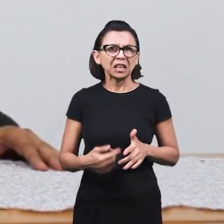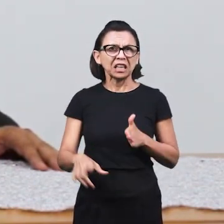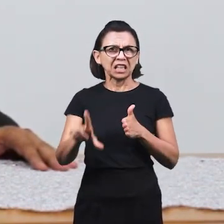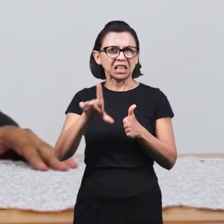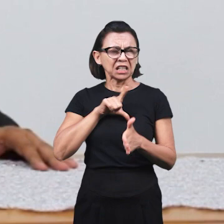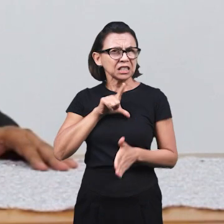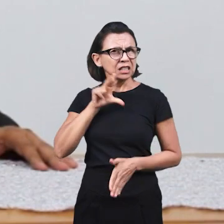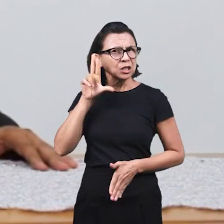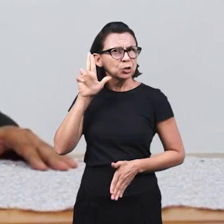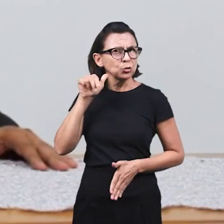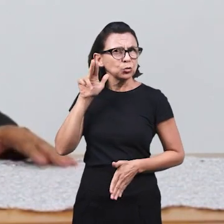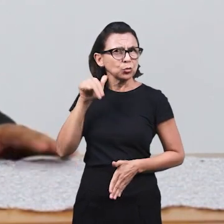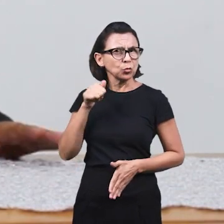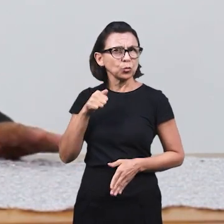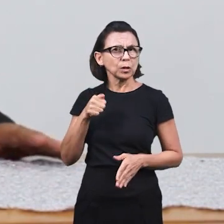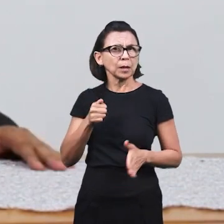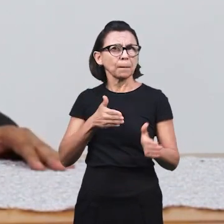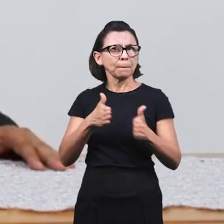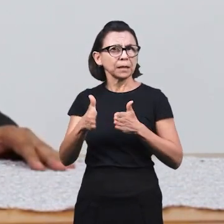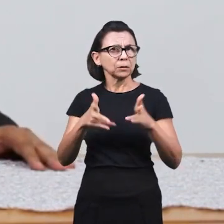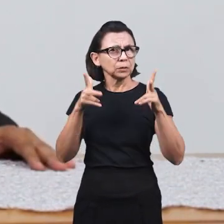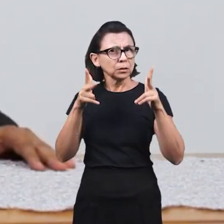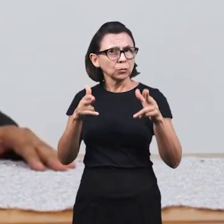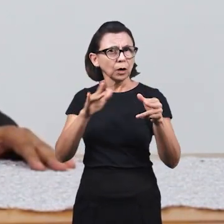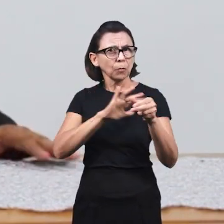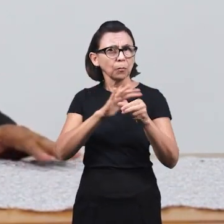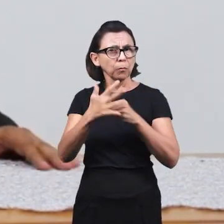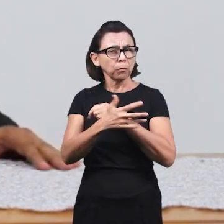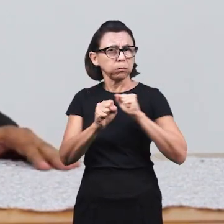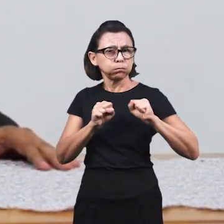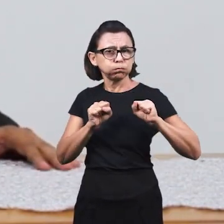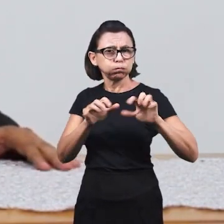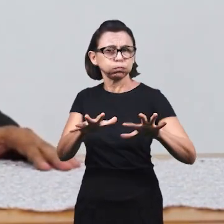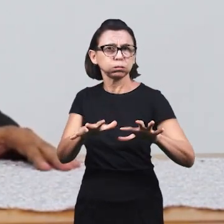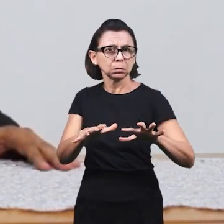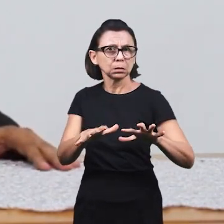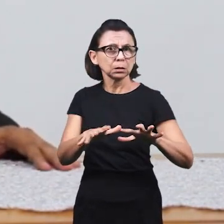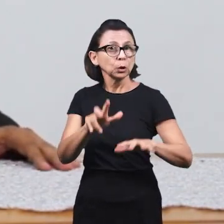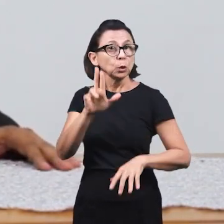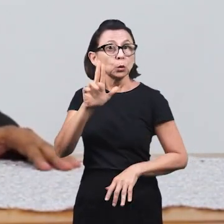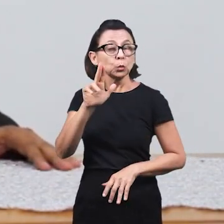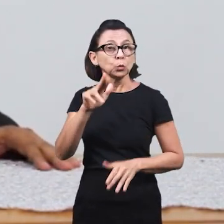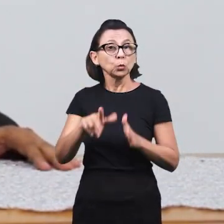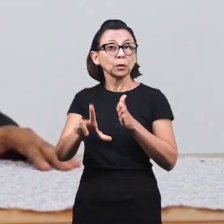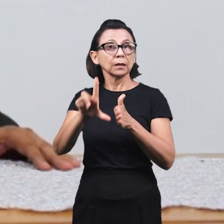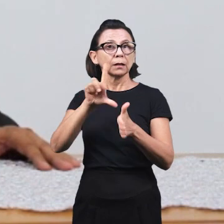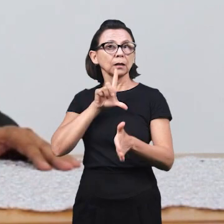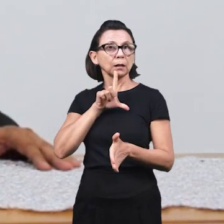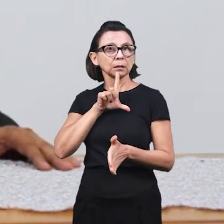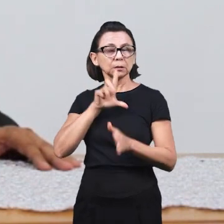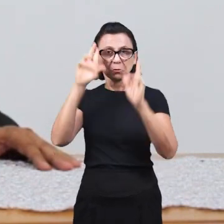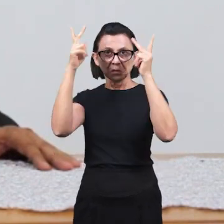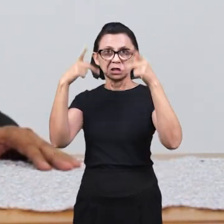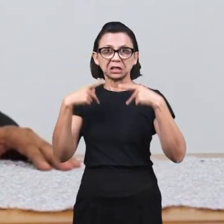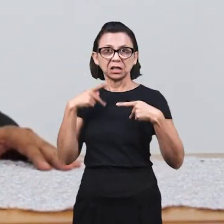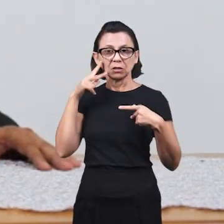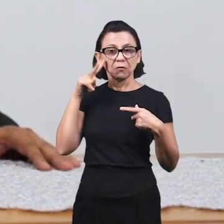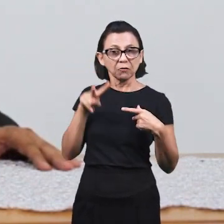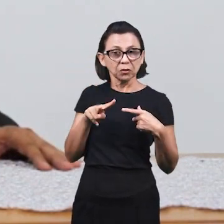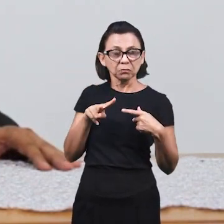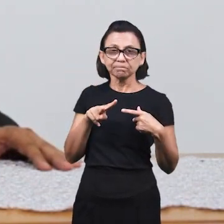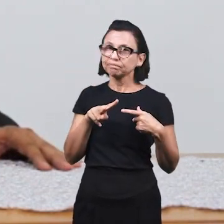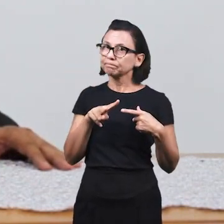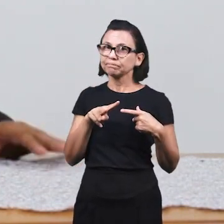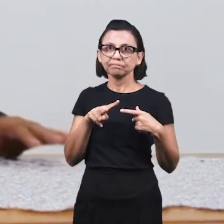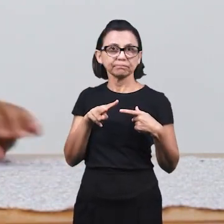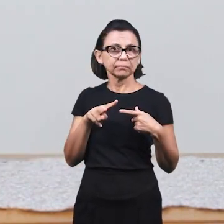переживаем. Потому что никогда мы еще не переживали ничего подобного, как эта пандемия. Никогда